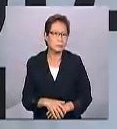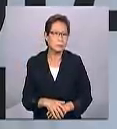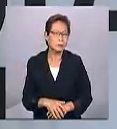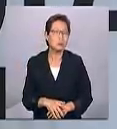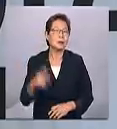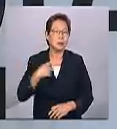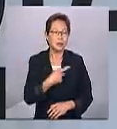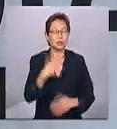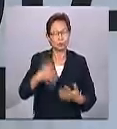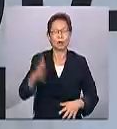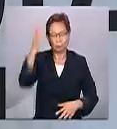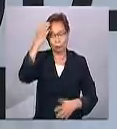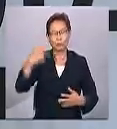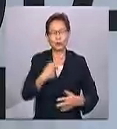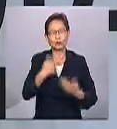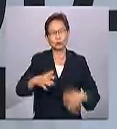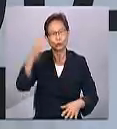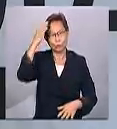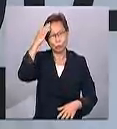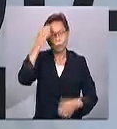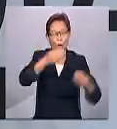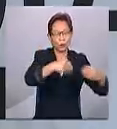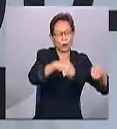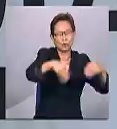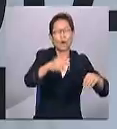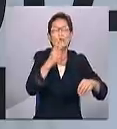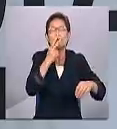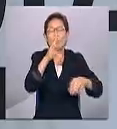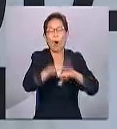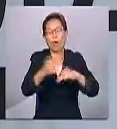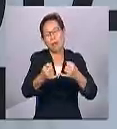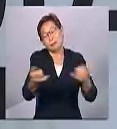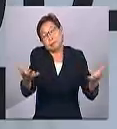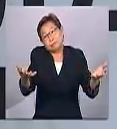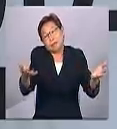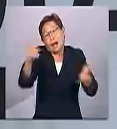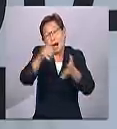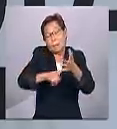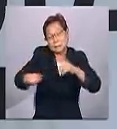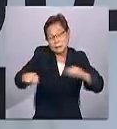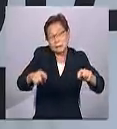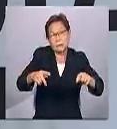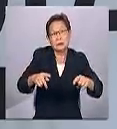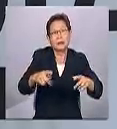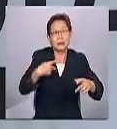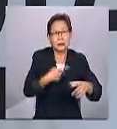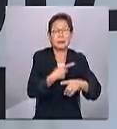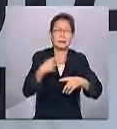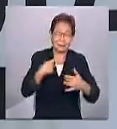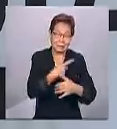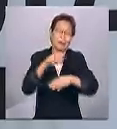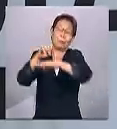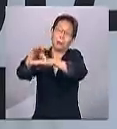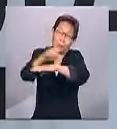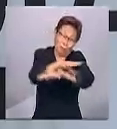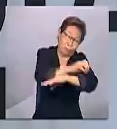Kita sedia maklum akan penjualan rokok secara online, tetapi apa yang tindakan yang kita sekarang ni menasihatkan semua orang